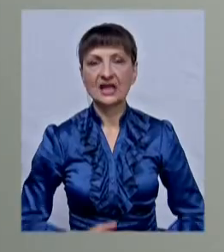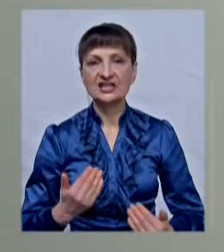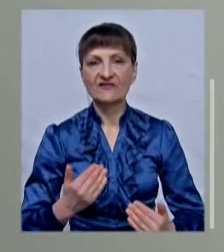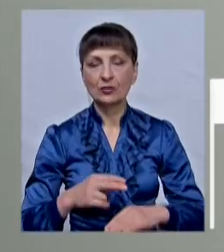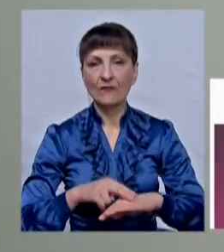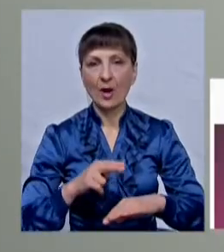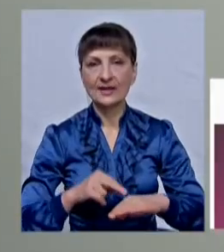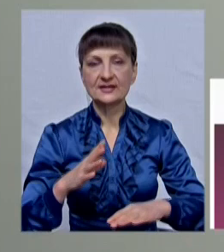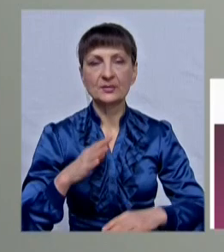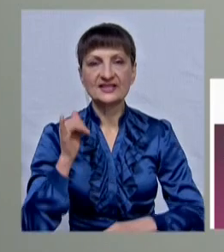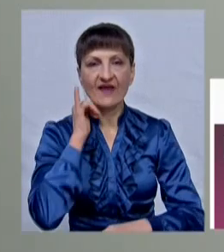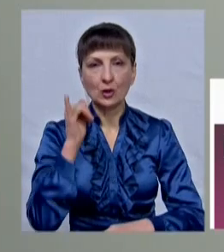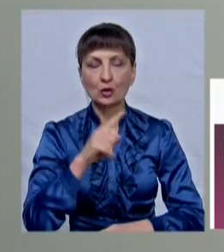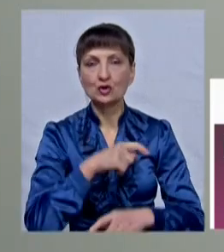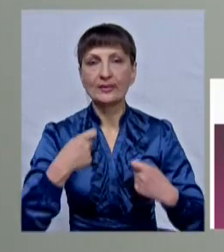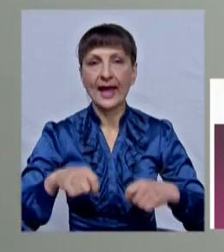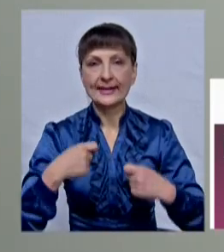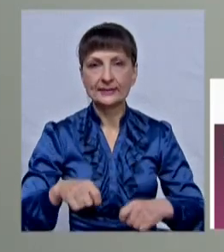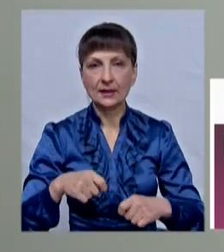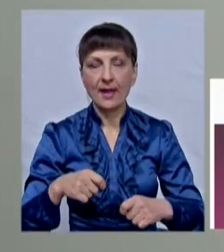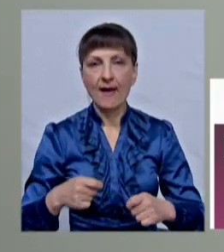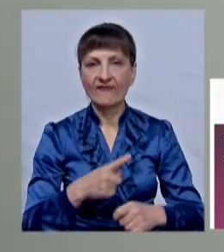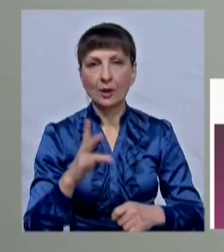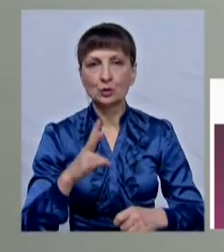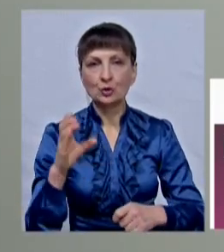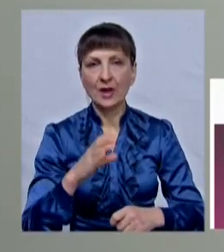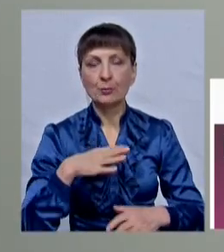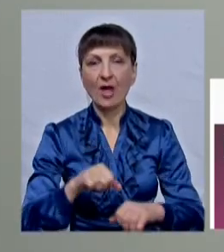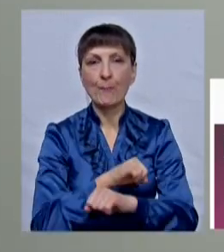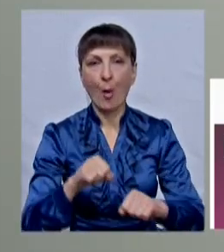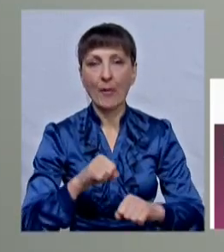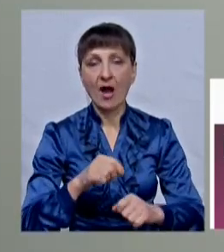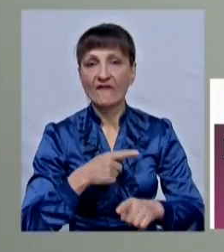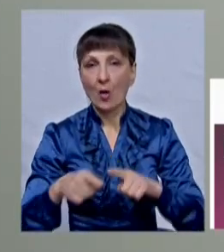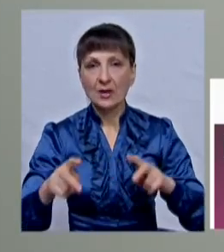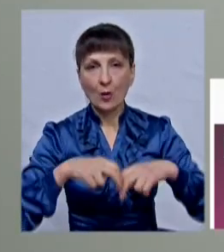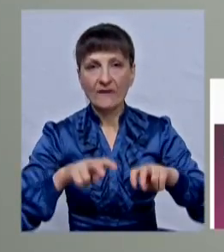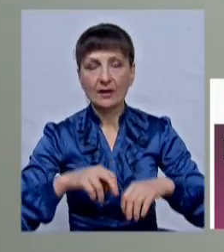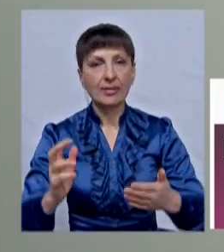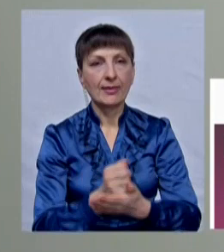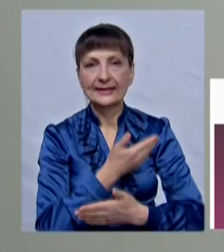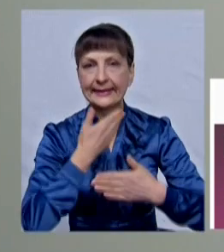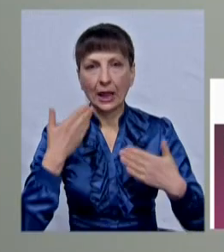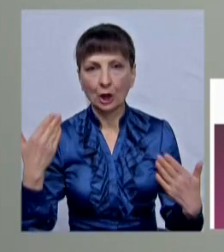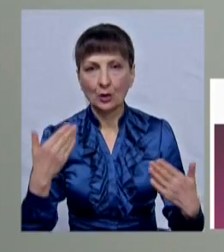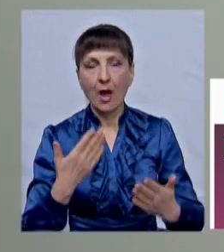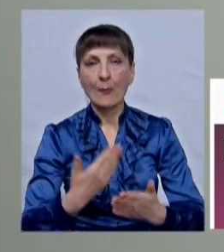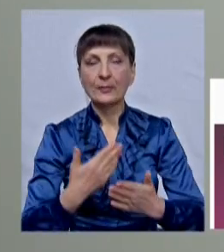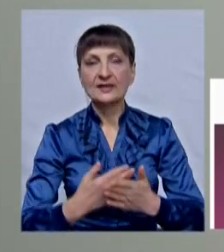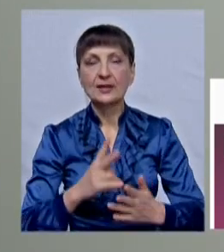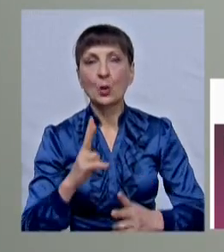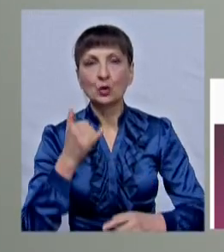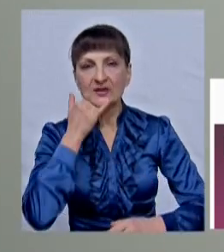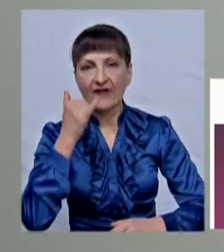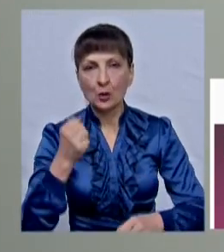Сегодня в полицию поступил звонок, что на рынке Астаналык заложена бомба. В ходе проверки взрывное устройство не обнаружено. По подозрению в совершении